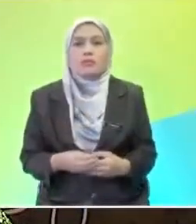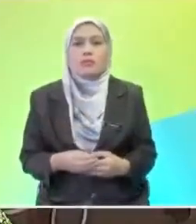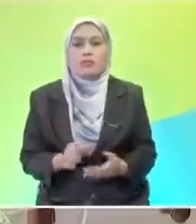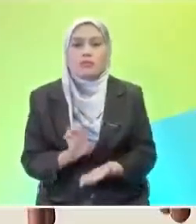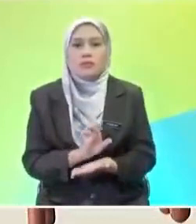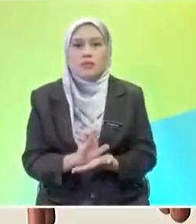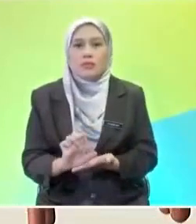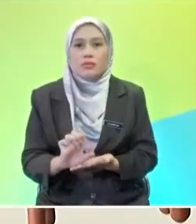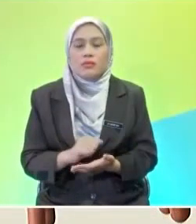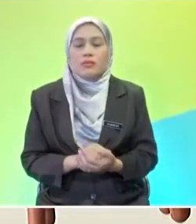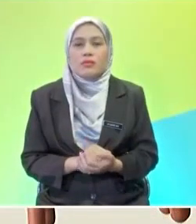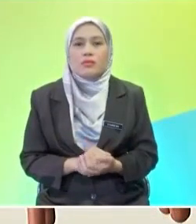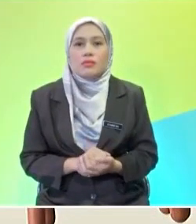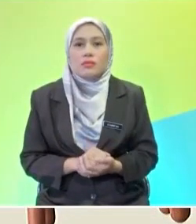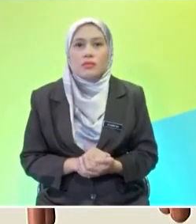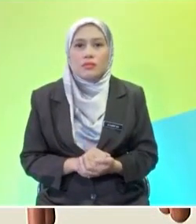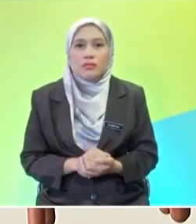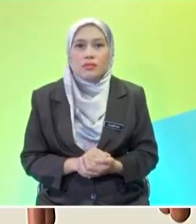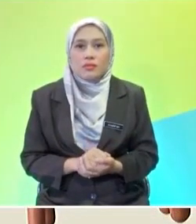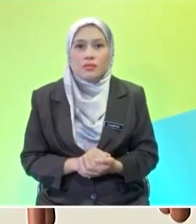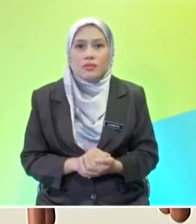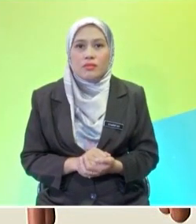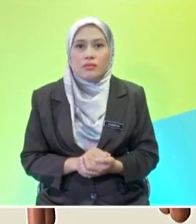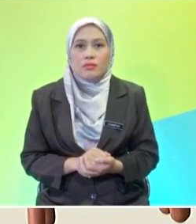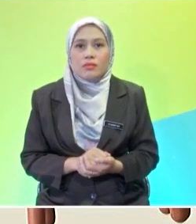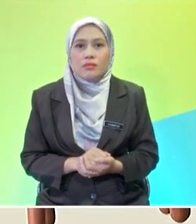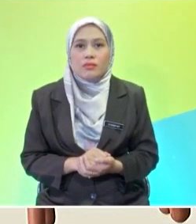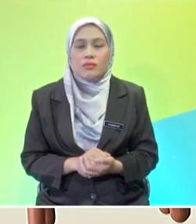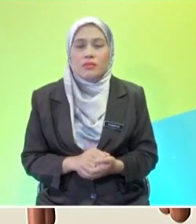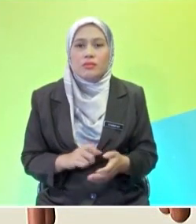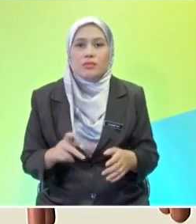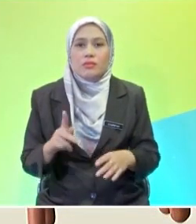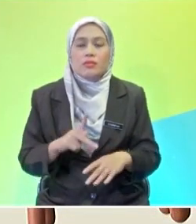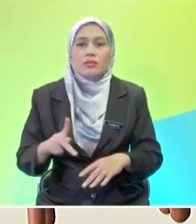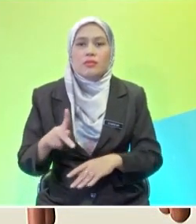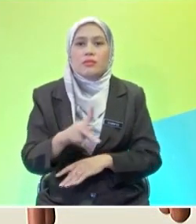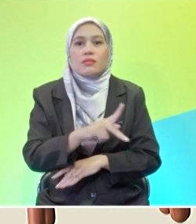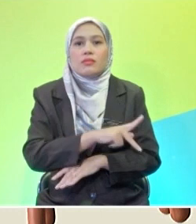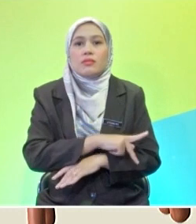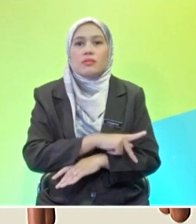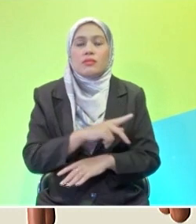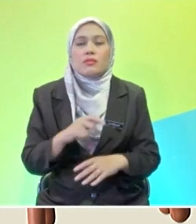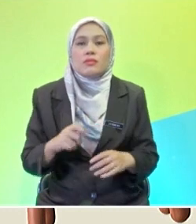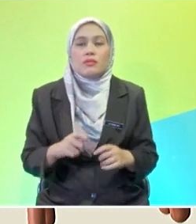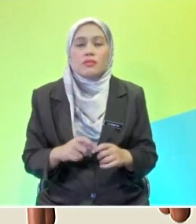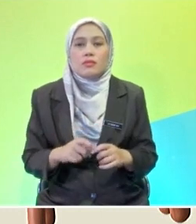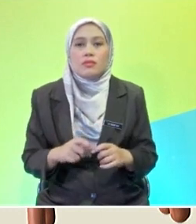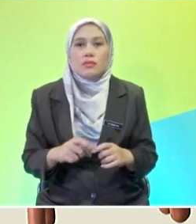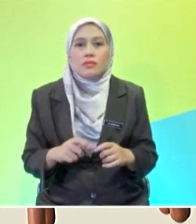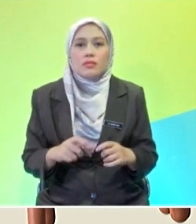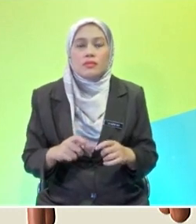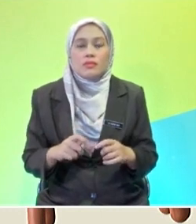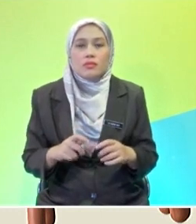Kawasan ekopelancongan yang menarik telah sedia menerima kunjungan pelancong. Kawasan tersebut merupakan tempat tinggal orang asli di negara